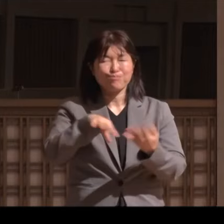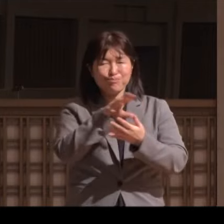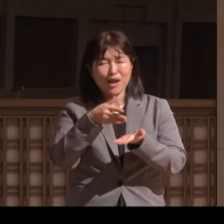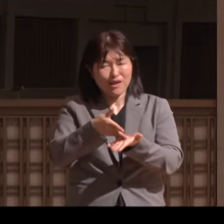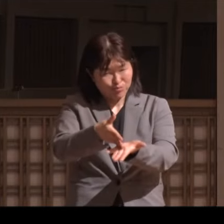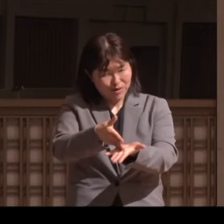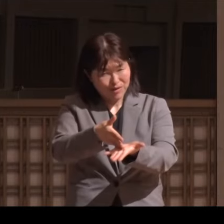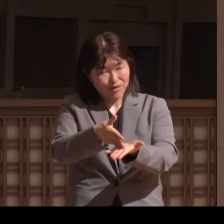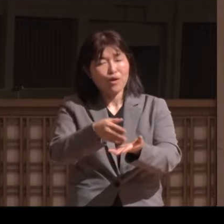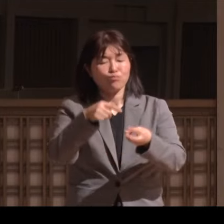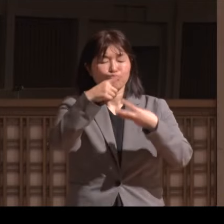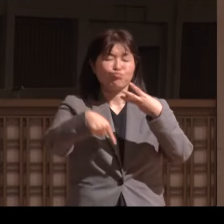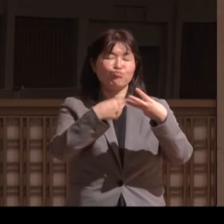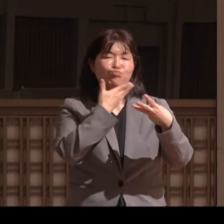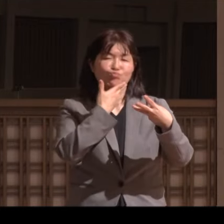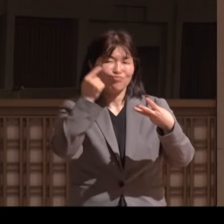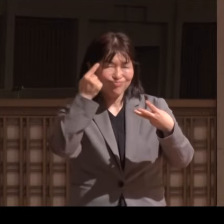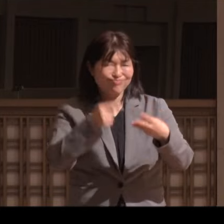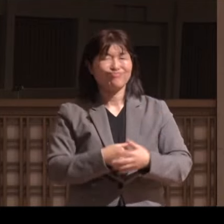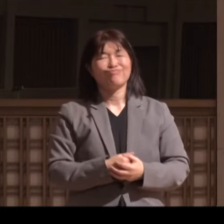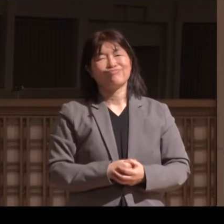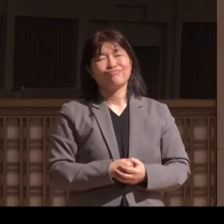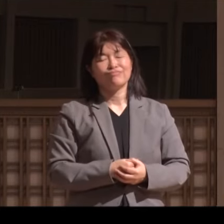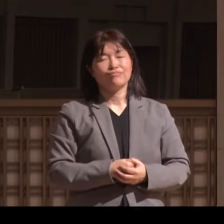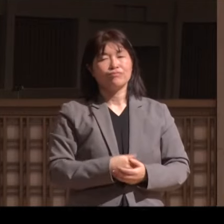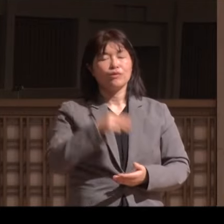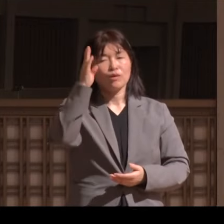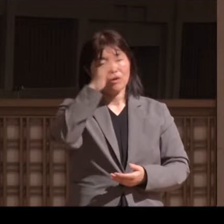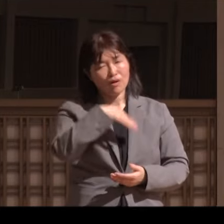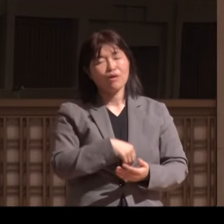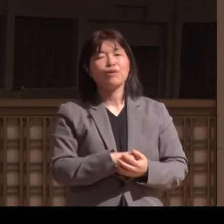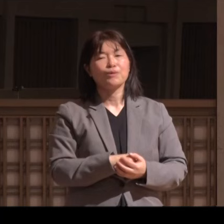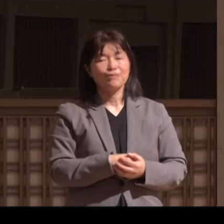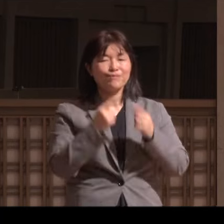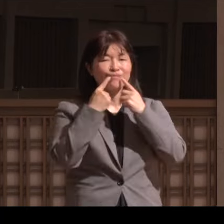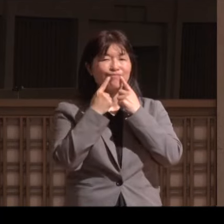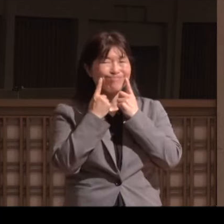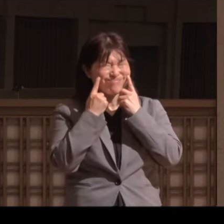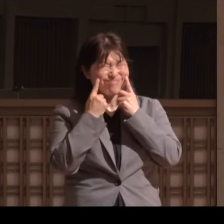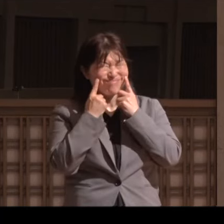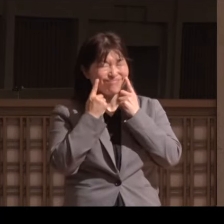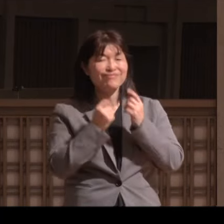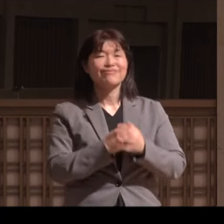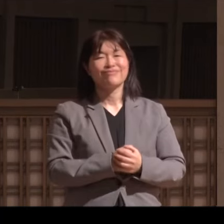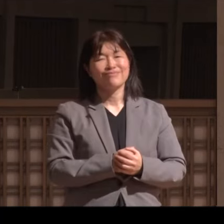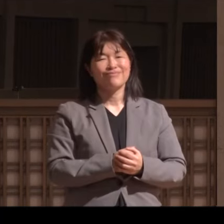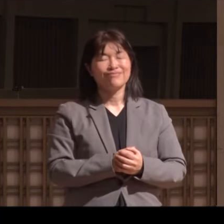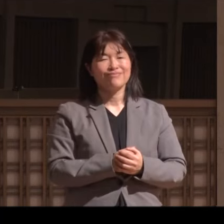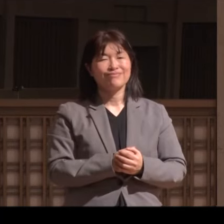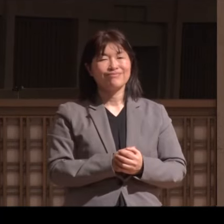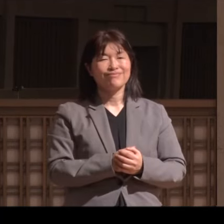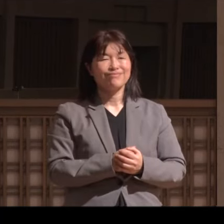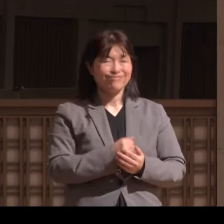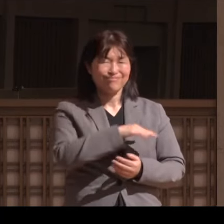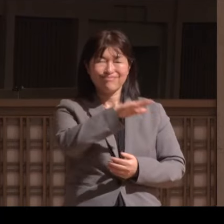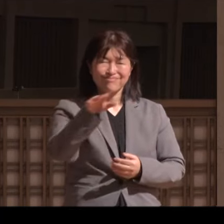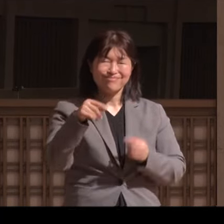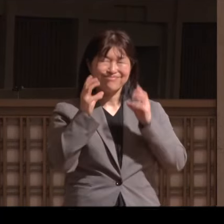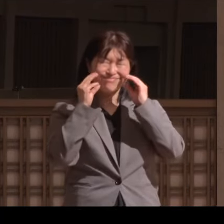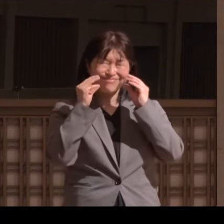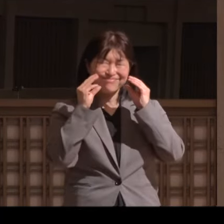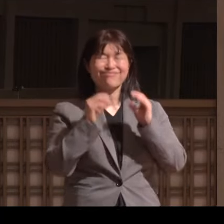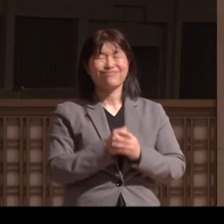この3つかなという風に思いますねありがとうございますどうぞ皆さん今広角上げて広角上げて笑いを